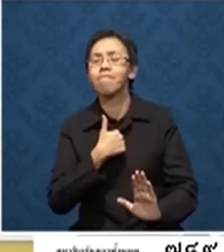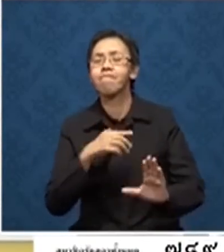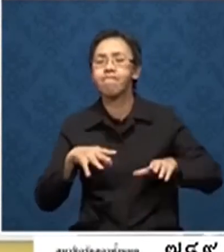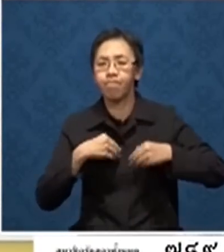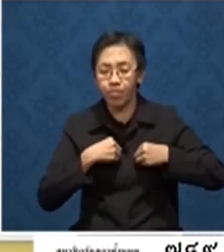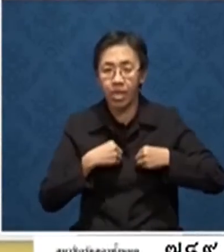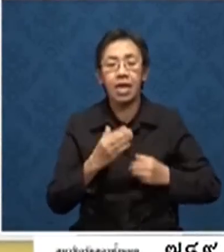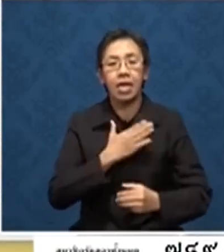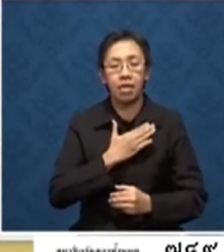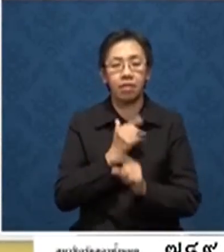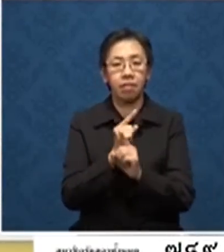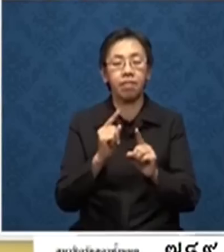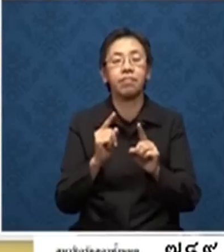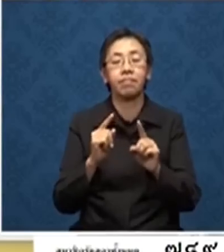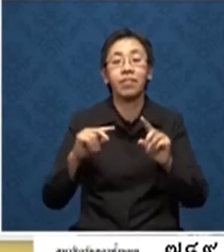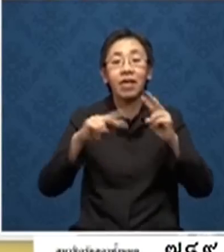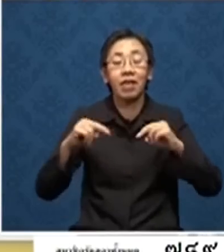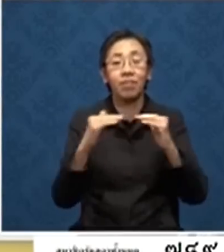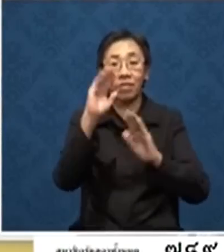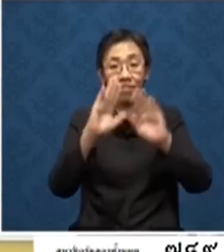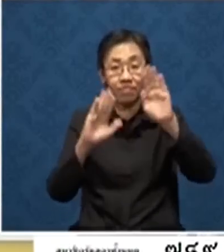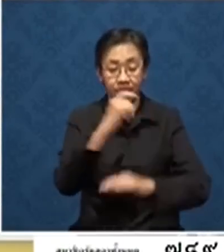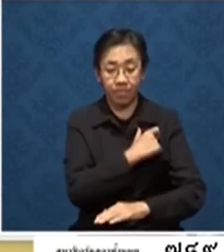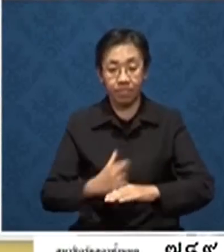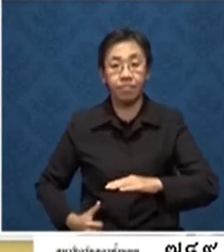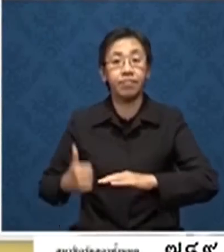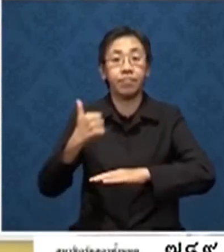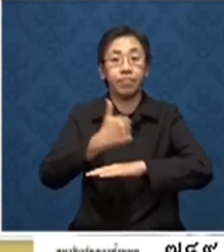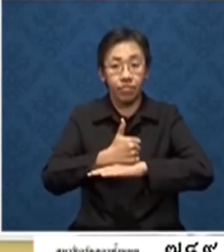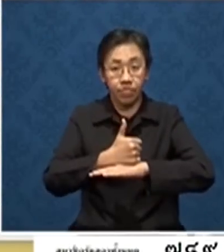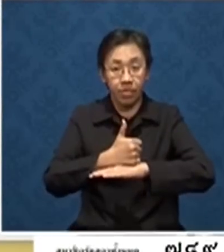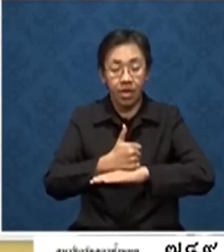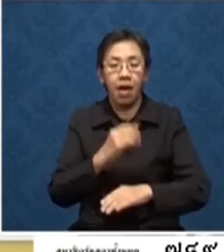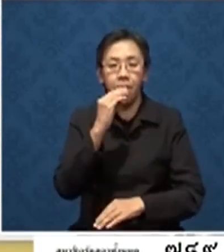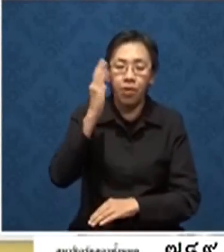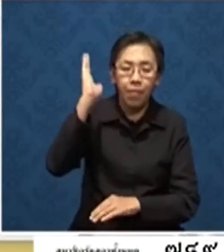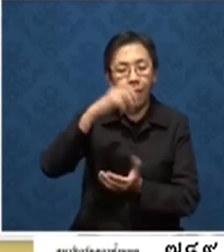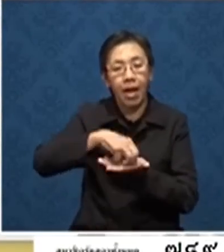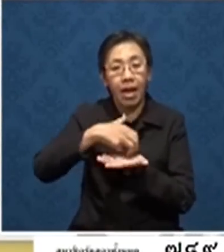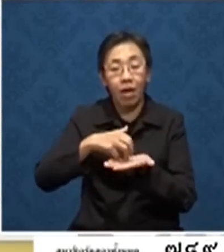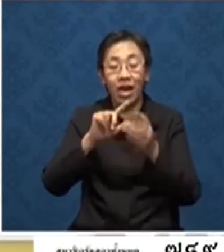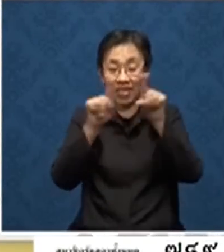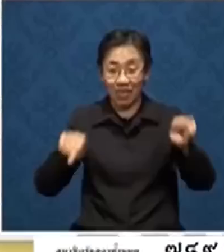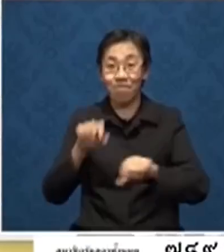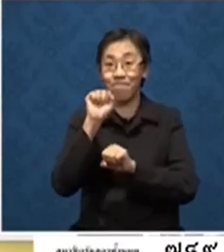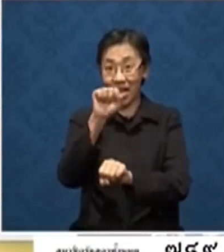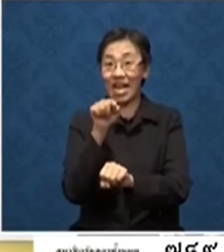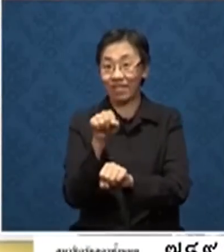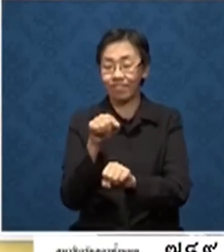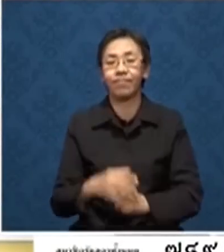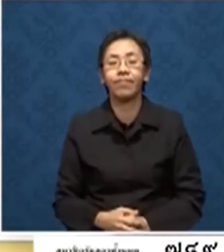ระบอบประชาธิปไตยอันมีพระมหากษัตริย์เป็นประมุขตามที่ได้แถลงไว้ท่านประธานที่เคารพ